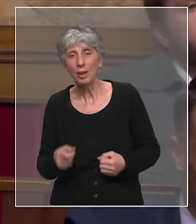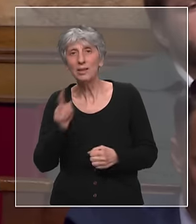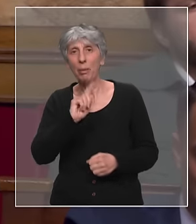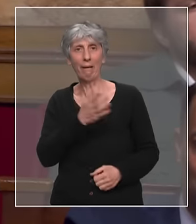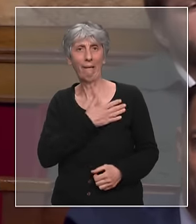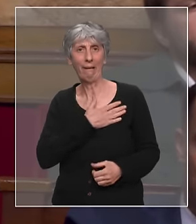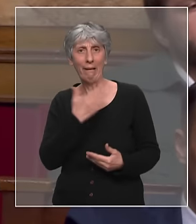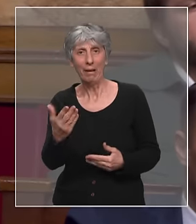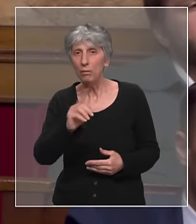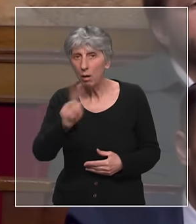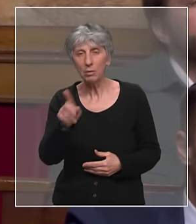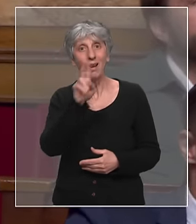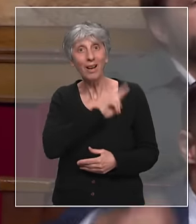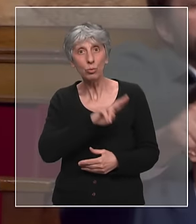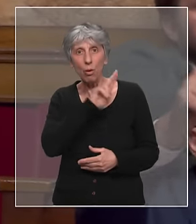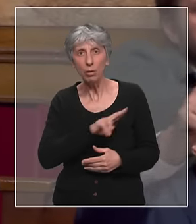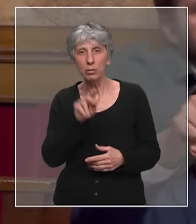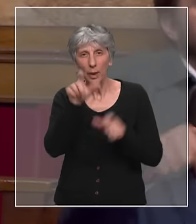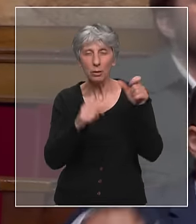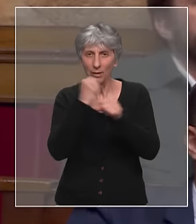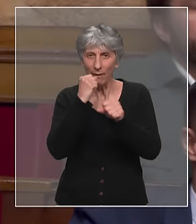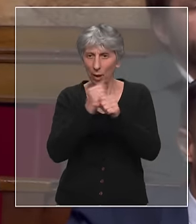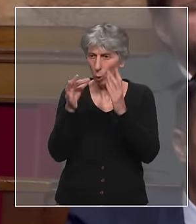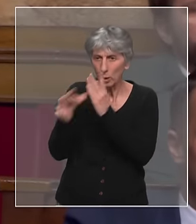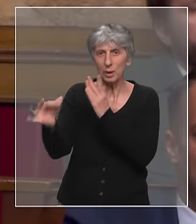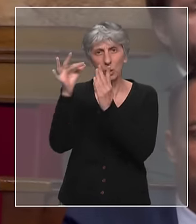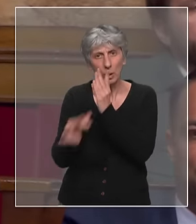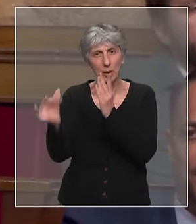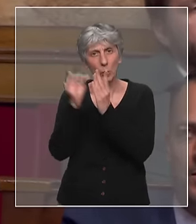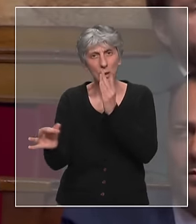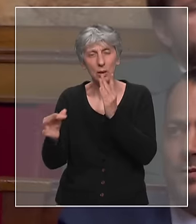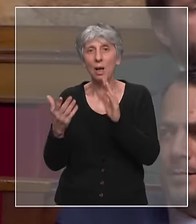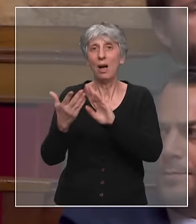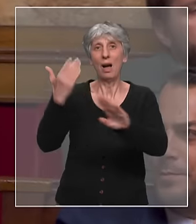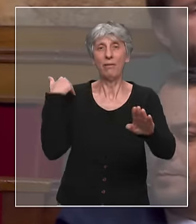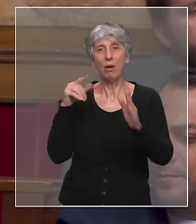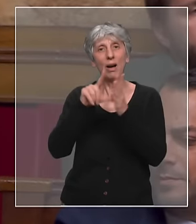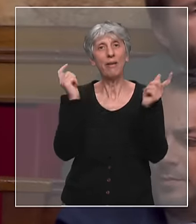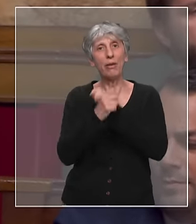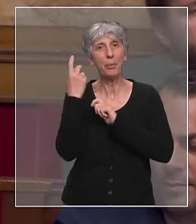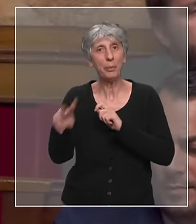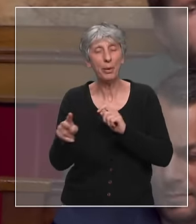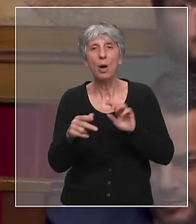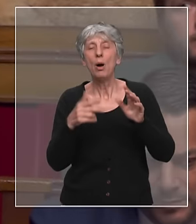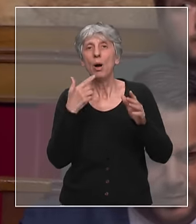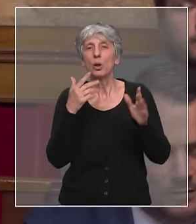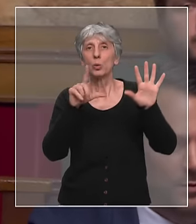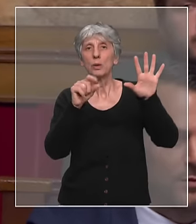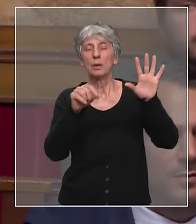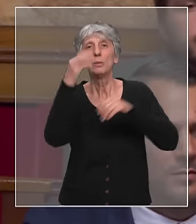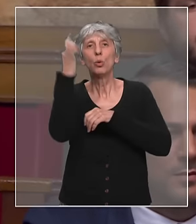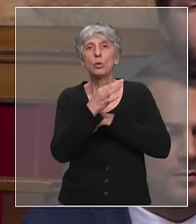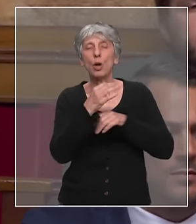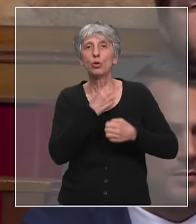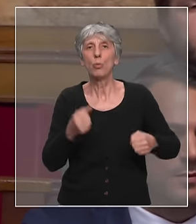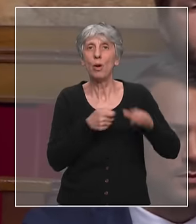mais une assurance pour laquelle les travailleurs cotisent. Et qu'avec vos précédentes réformes, nous sommes passés de 70% de chômeurs